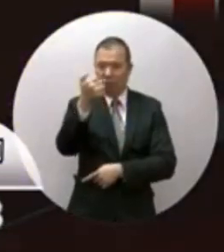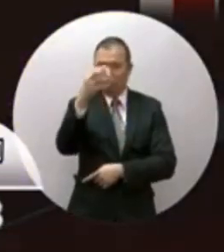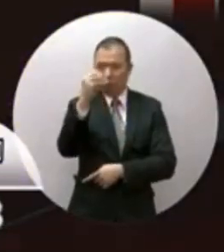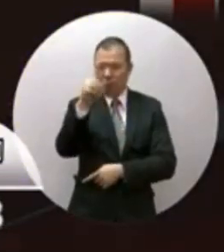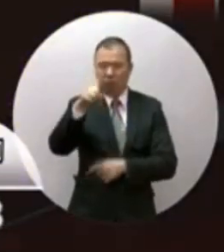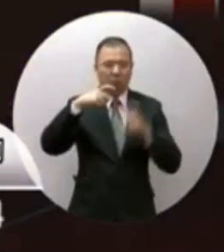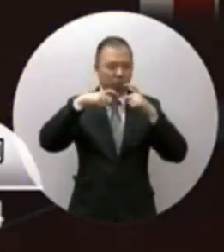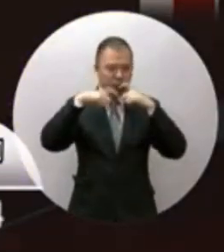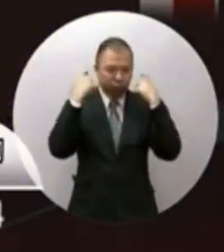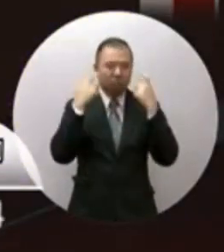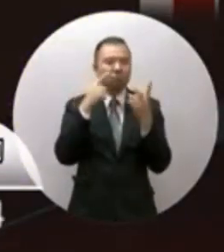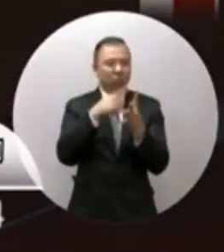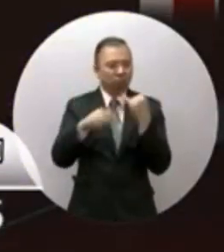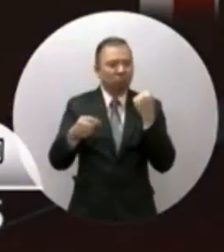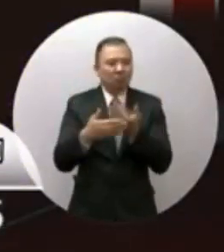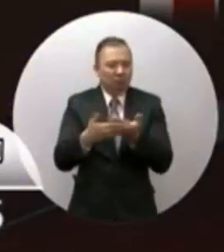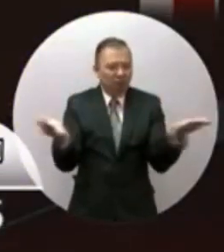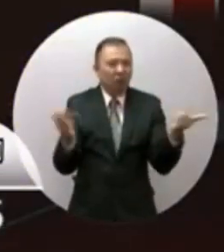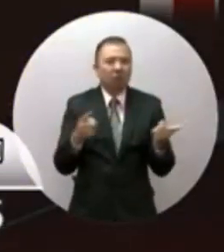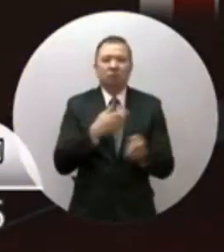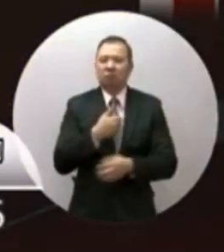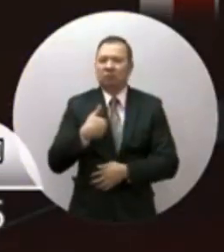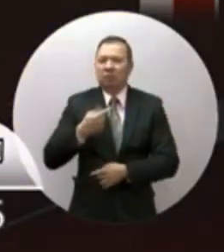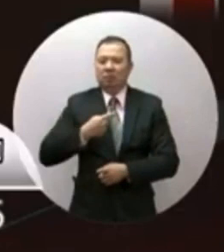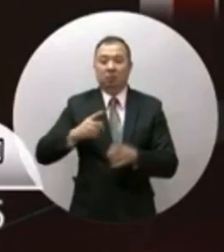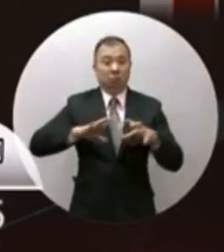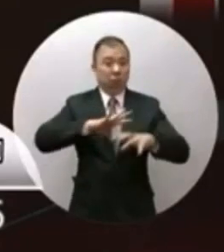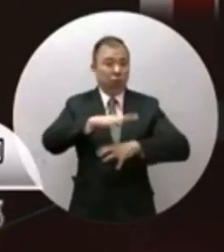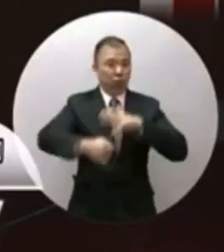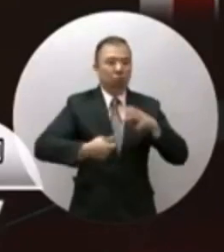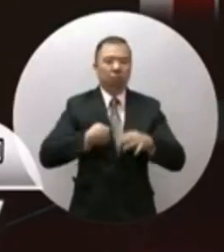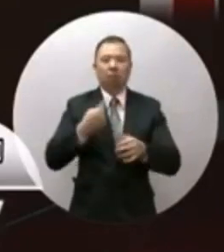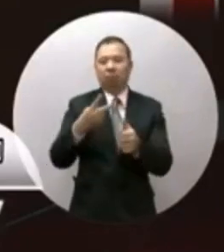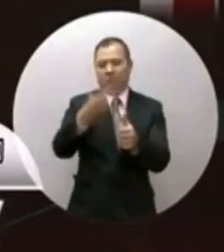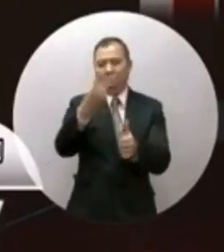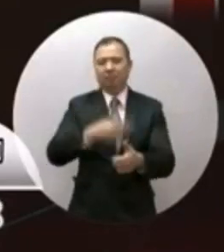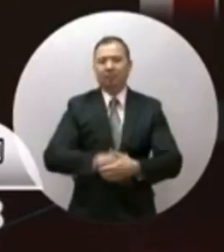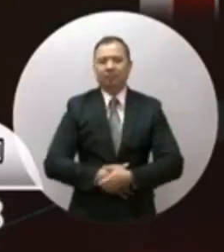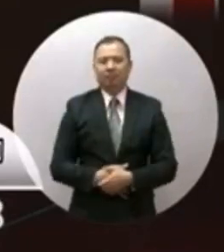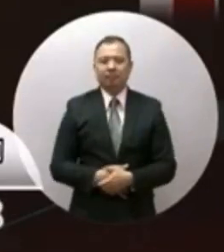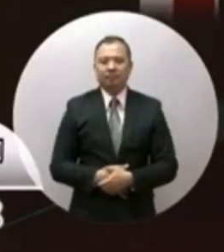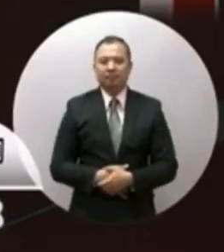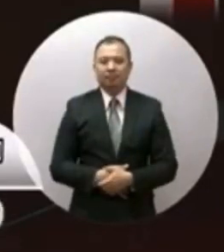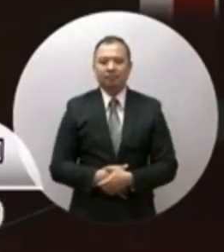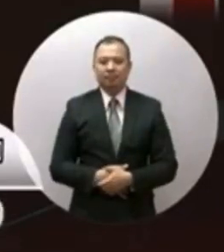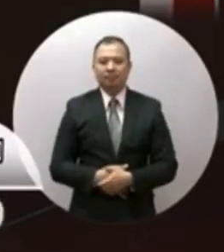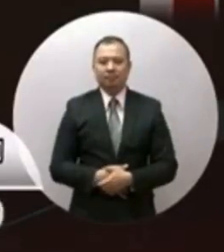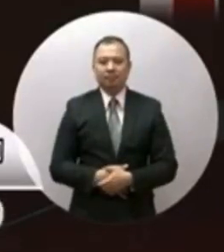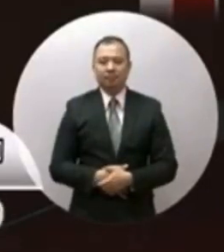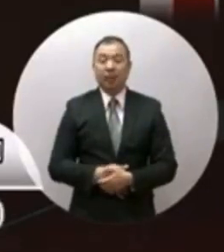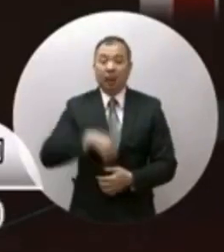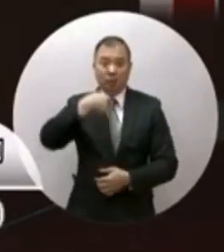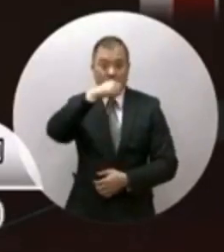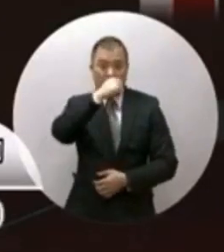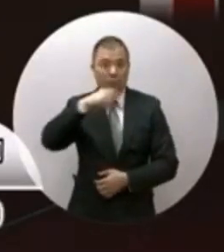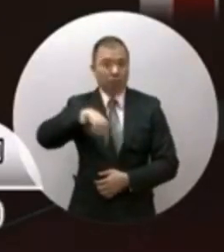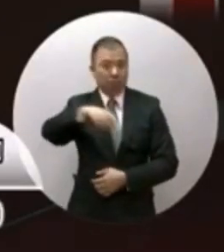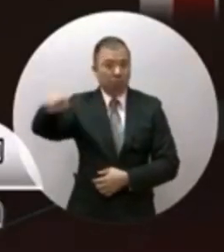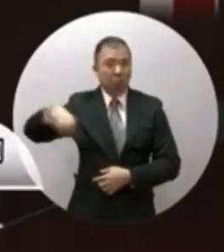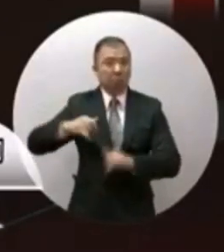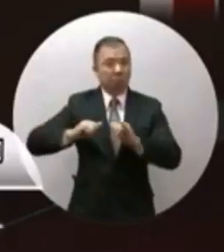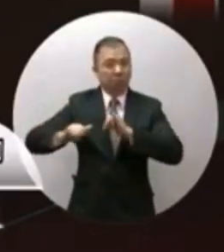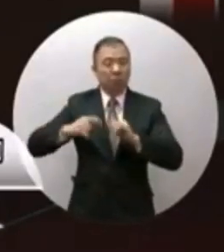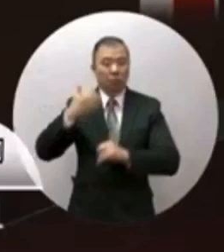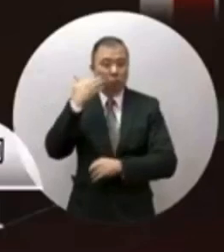1650万片口罩，是全世界第二高的国家。因此，我们国人购买口